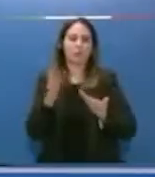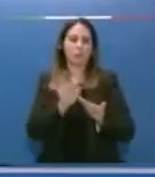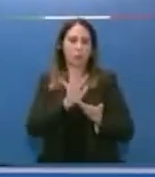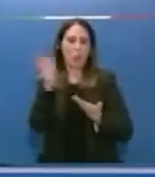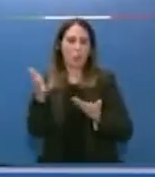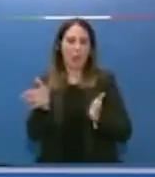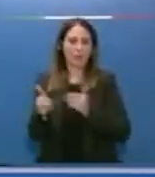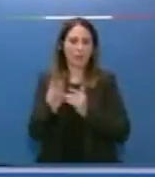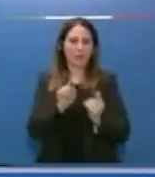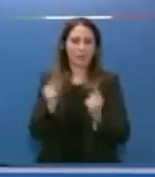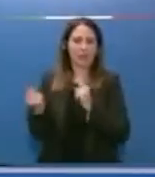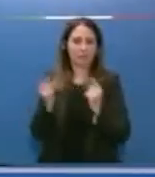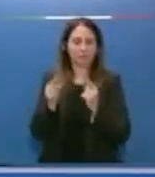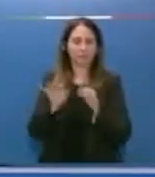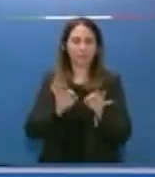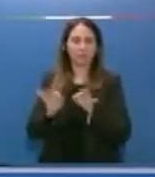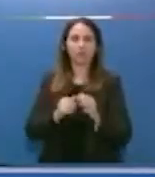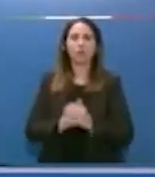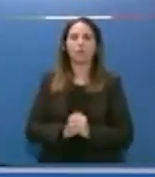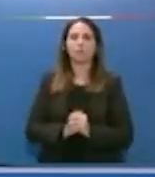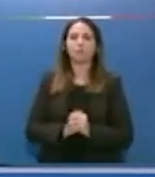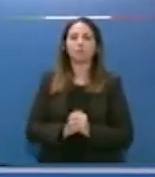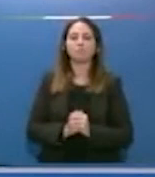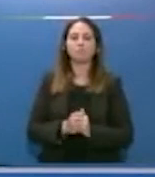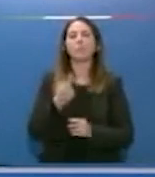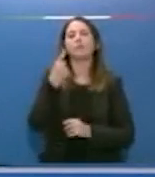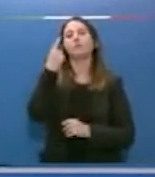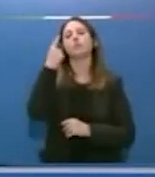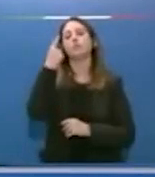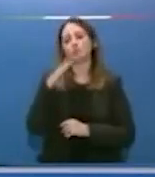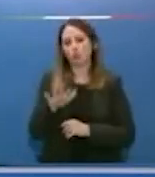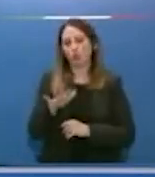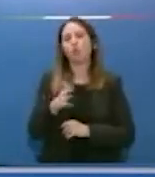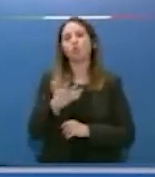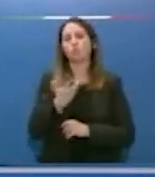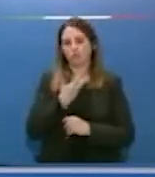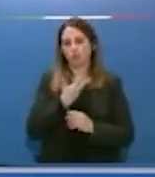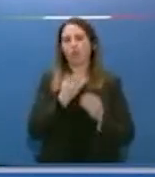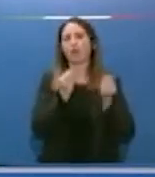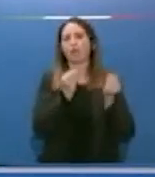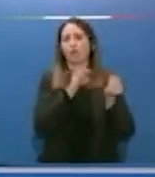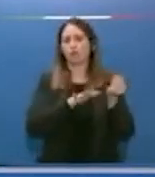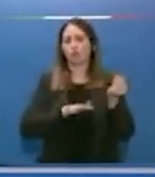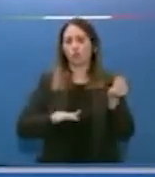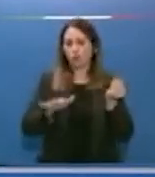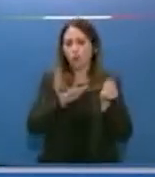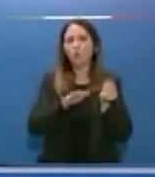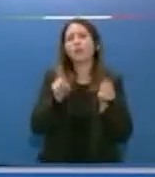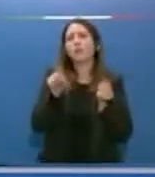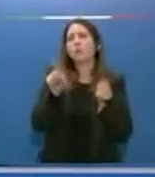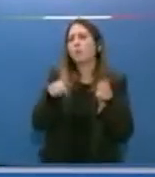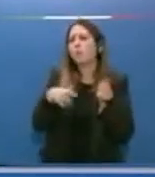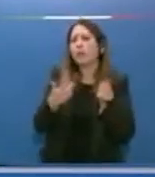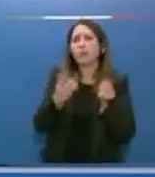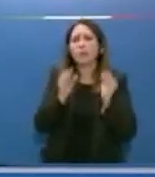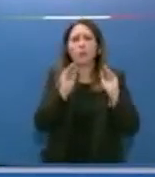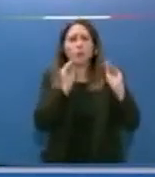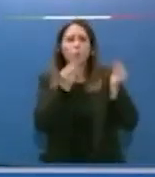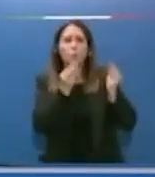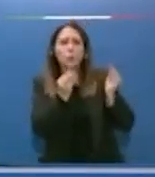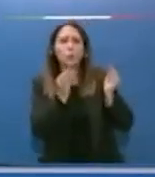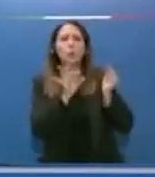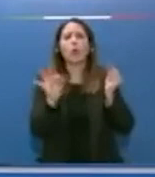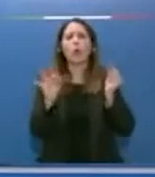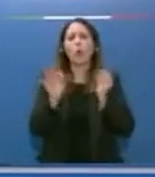sono consapevole delle della sofferenza che i giovani e in meno anche i più giovani hanno